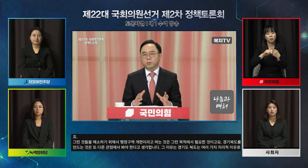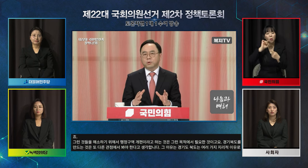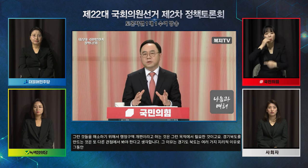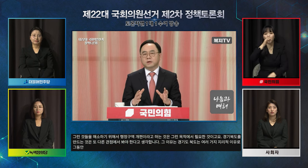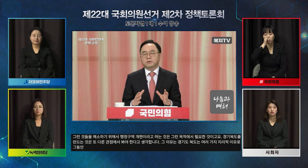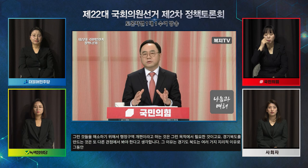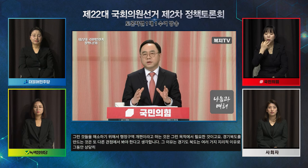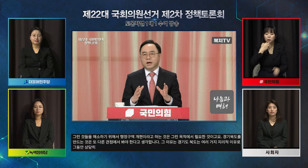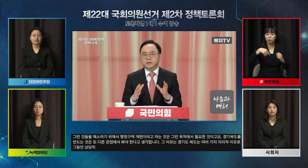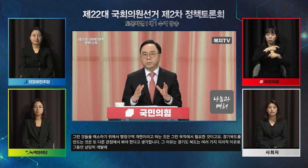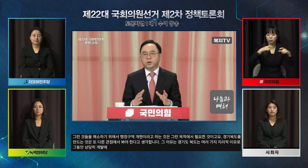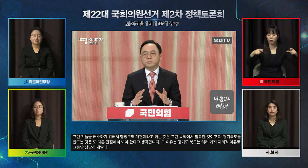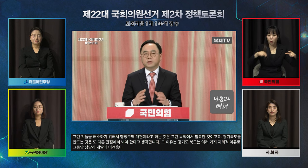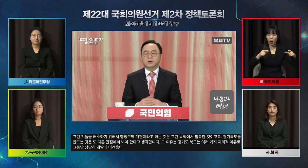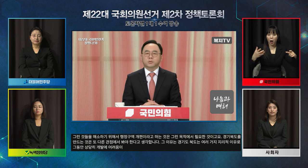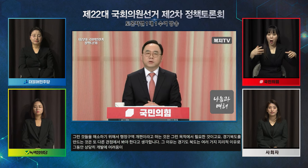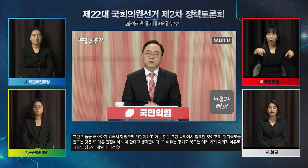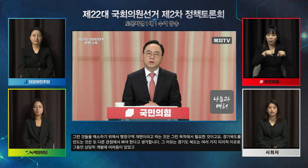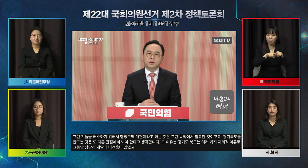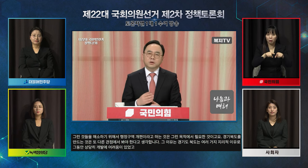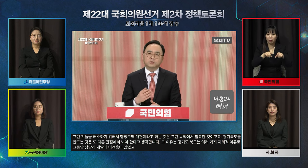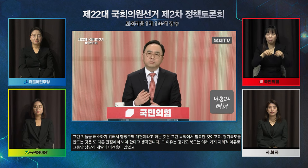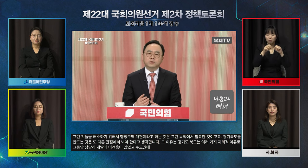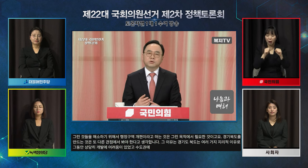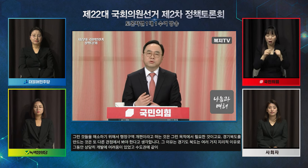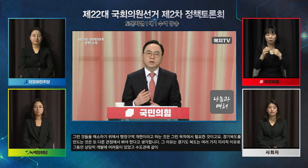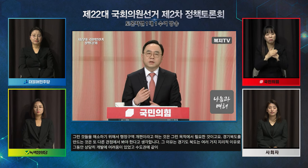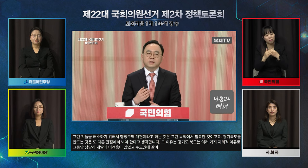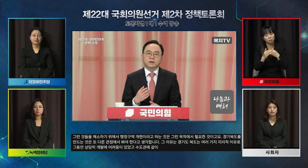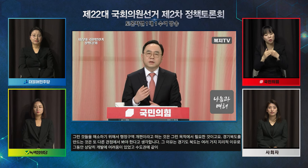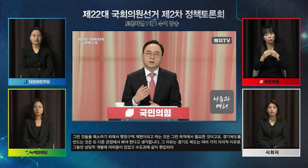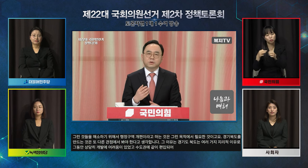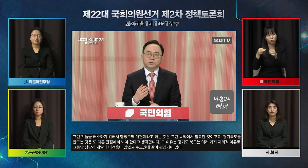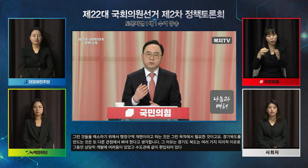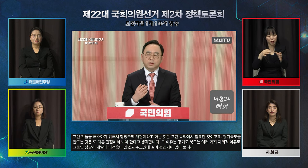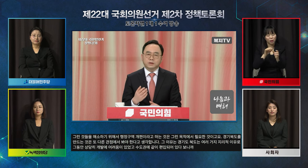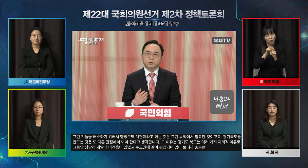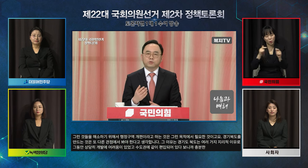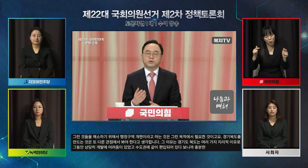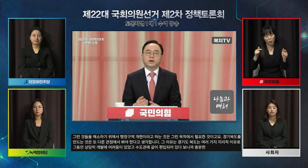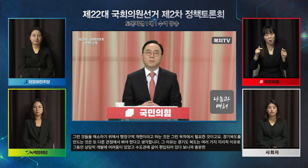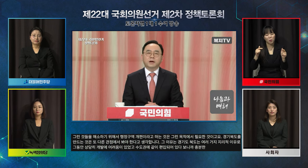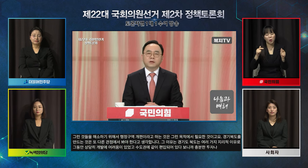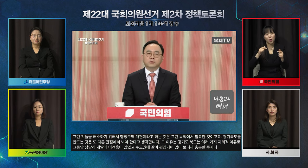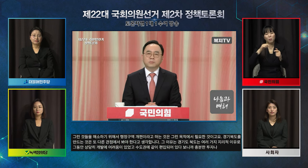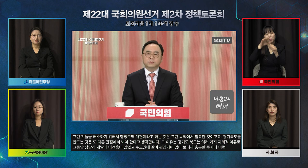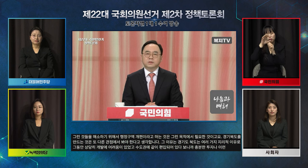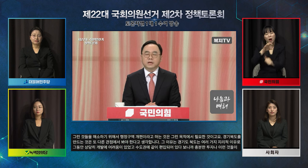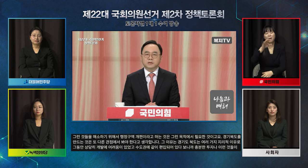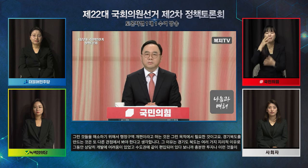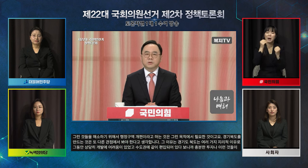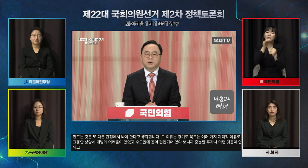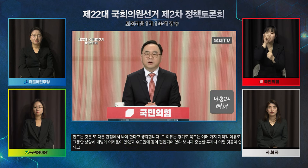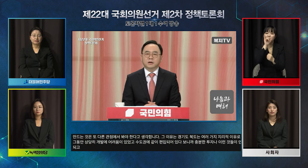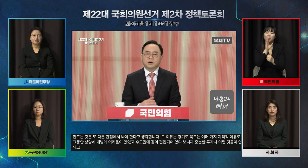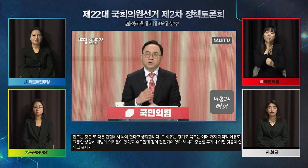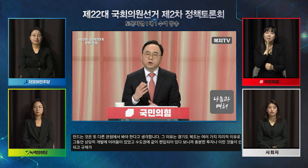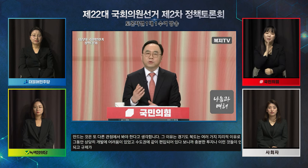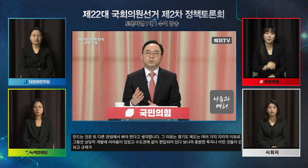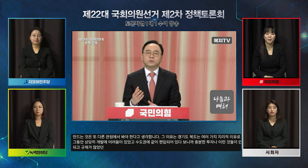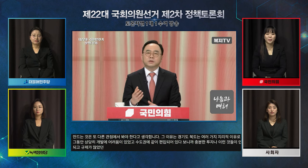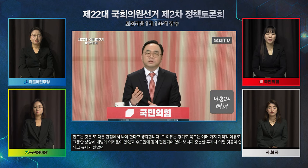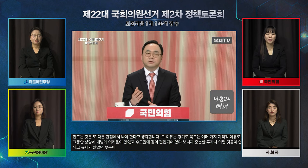또 수도권이라는 것에 같이 편입돼 있다 보니까 충분한 투자나 이런 것들이 안 되고 규제가 많았던 부분이 사실입니다.